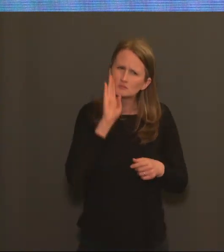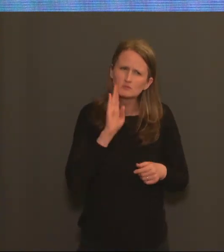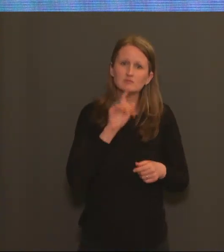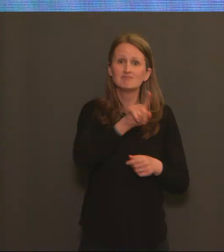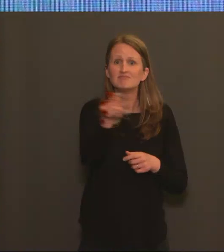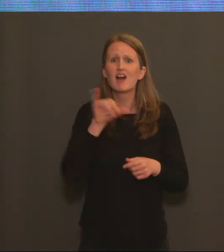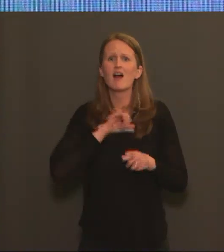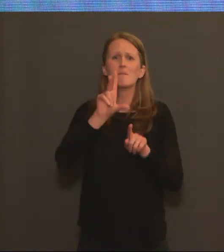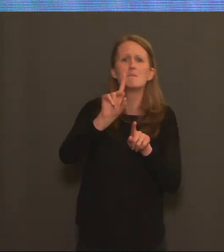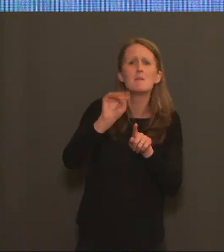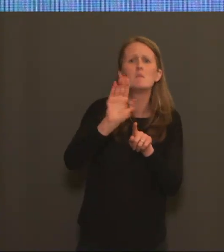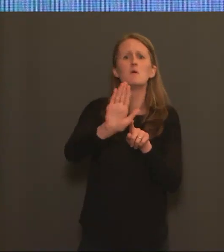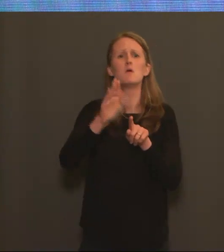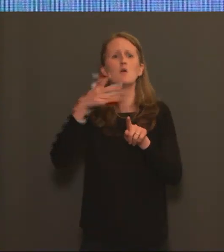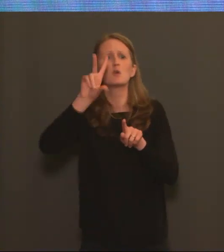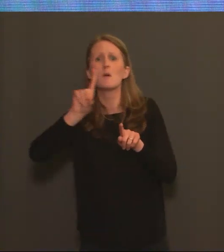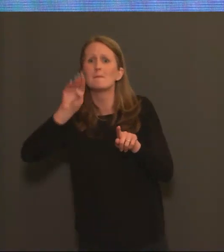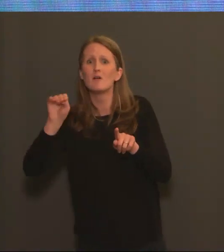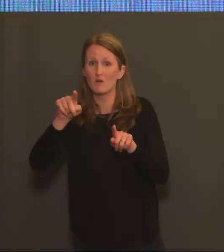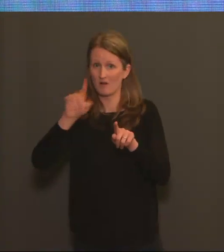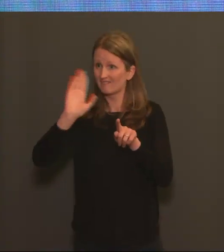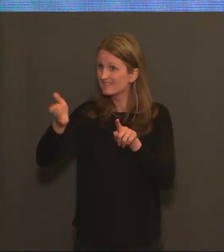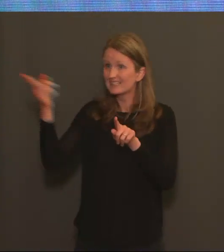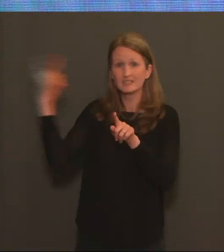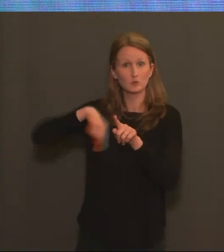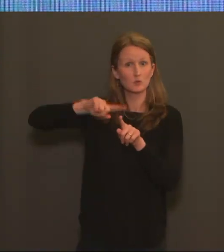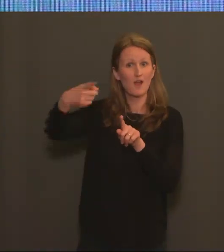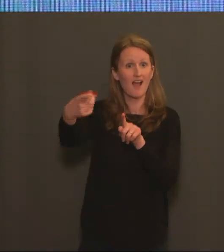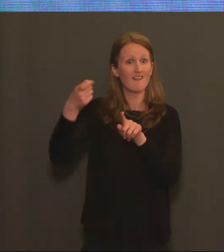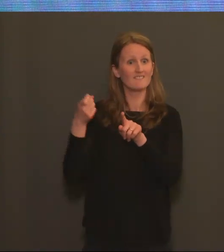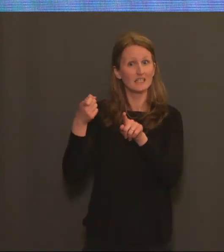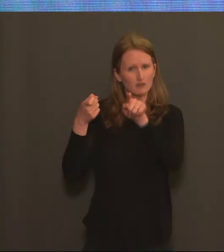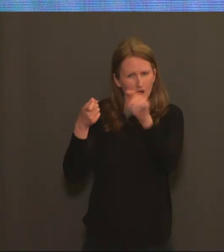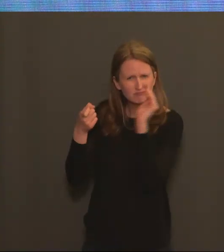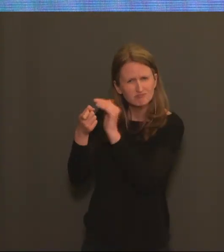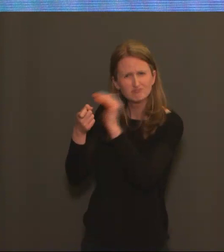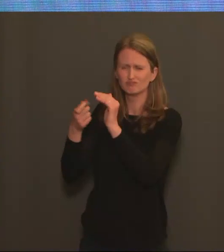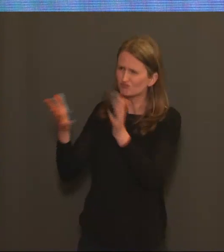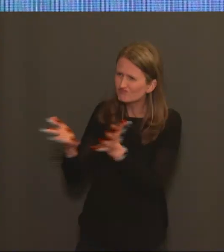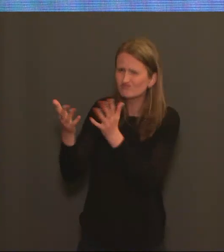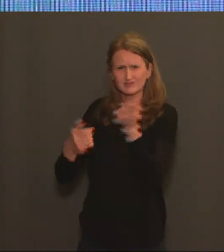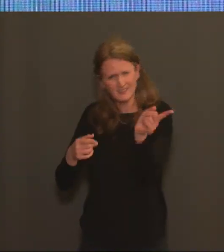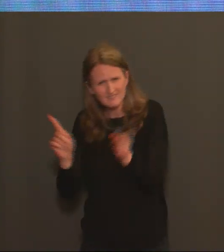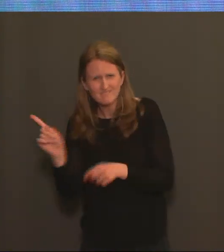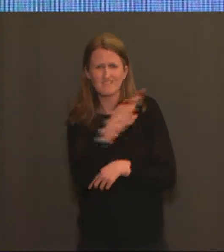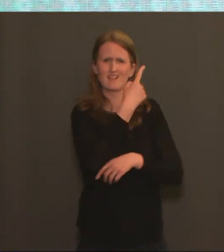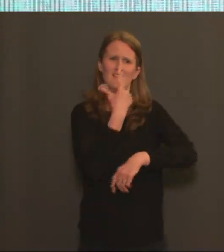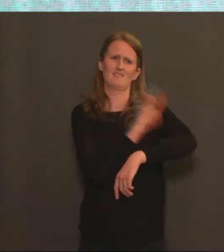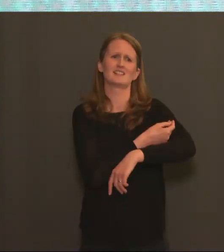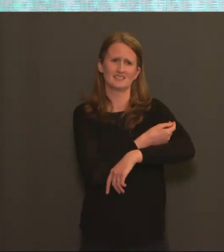répondre positivement à l'invitation qui leur est adressée maintenant en priorité.